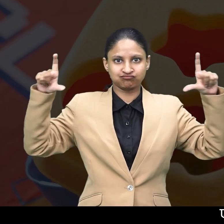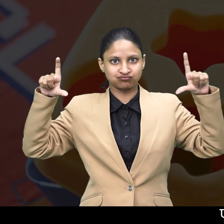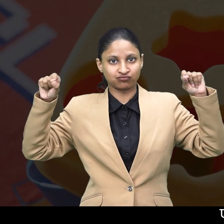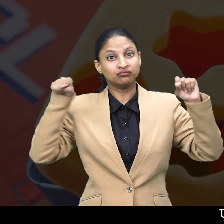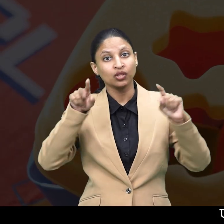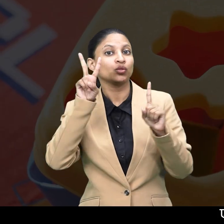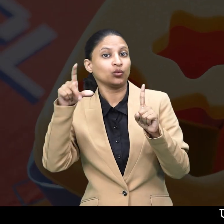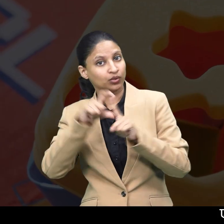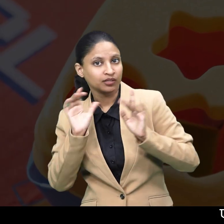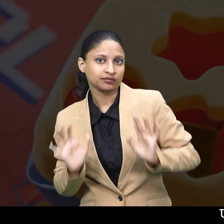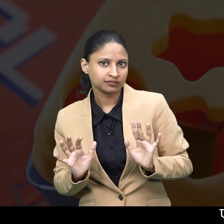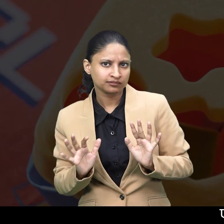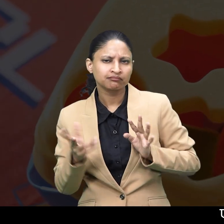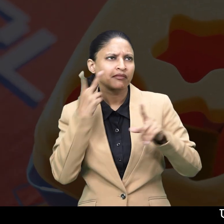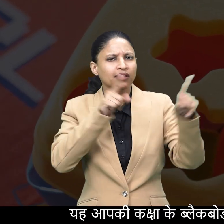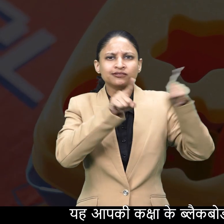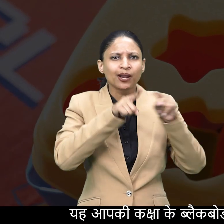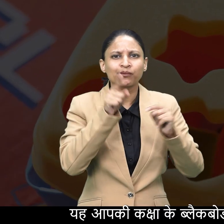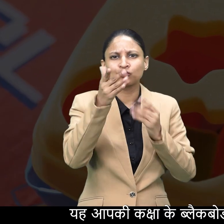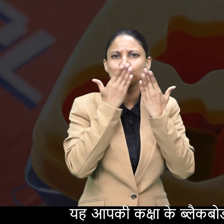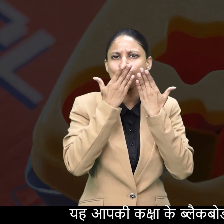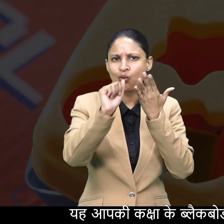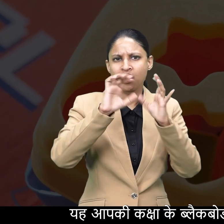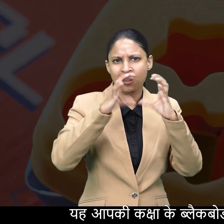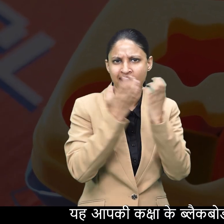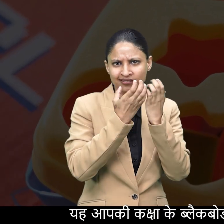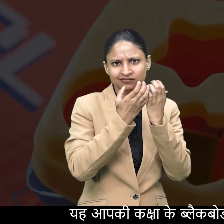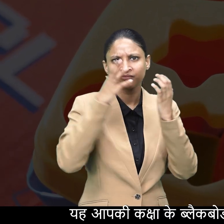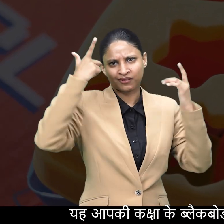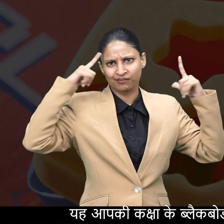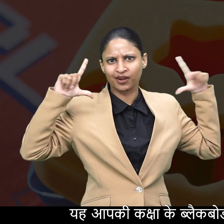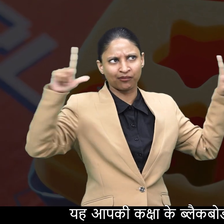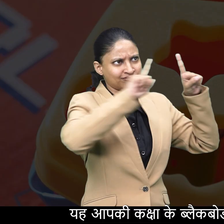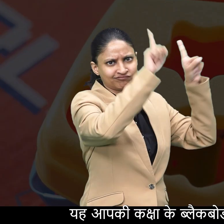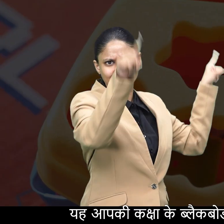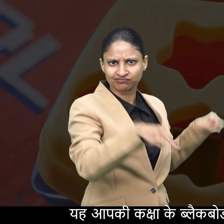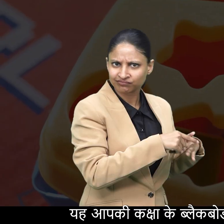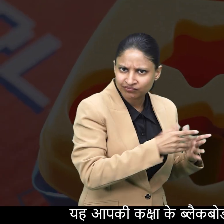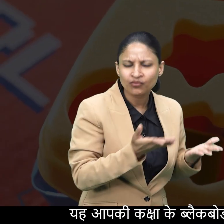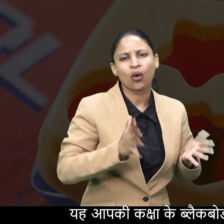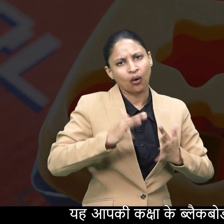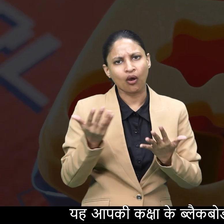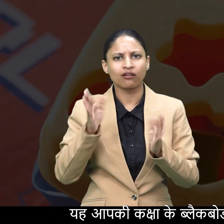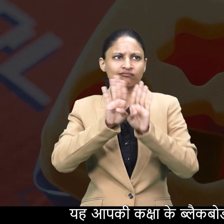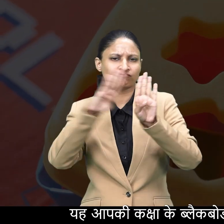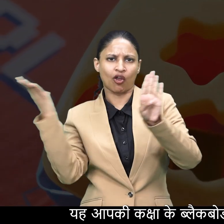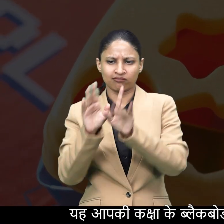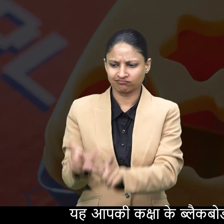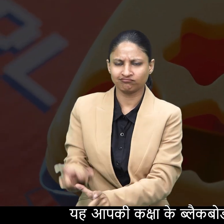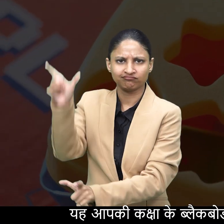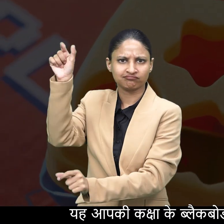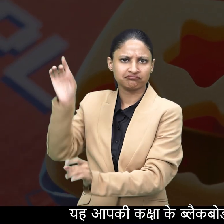एक आयत भी 2D है। ये आपकी कक्षा के ब्लैक बोर्ड या यहाँ तक कि आपके दरवाजे जैसा दिखता